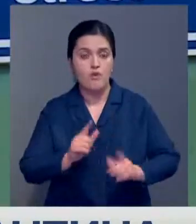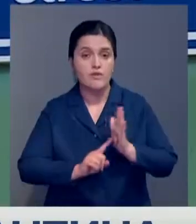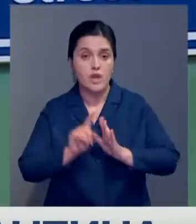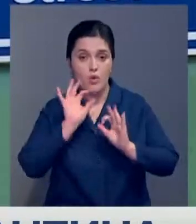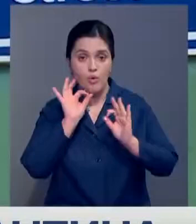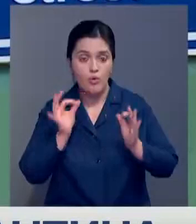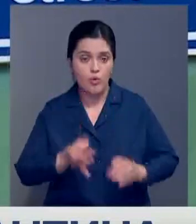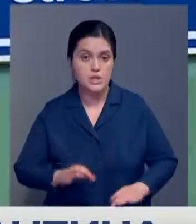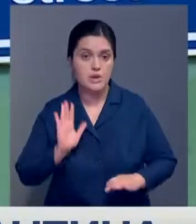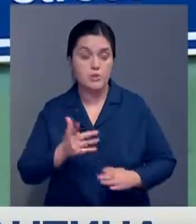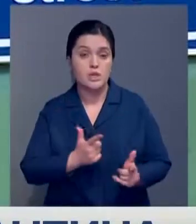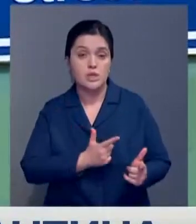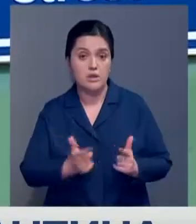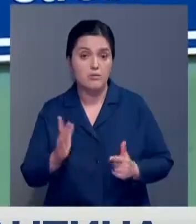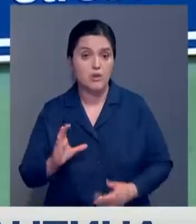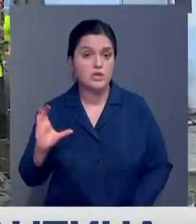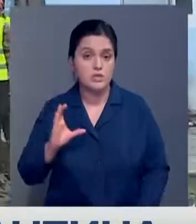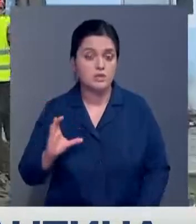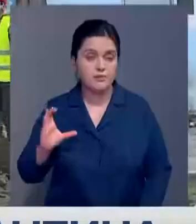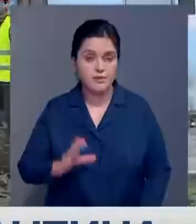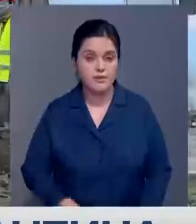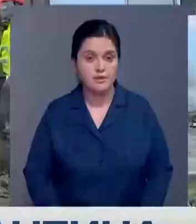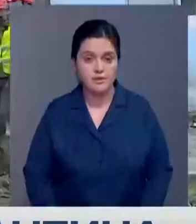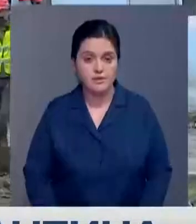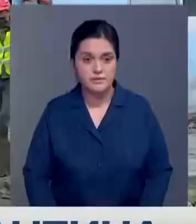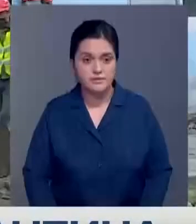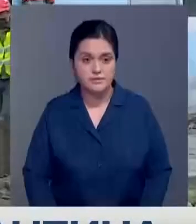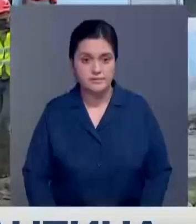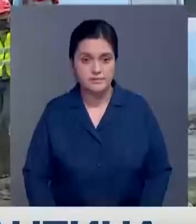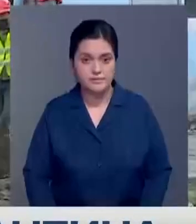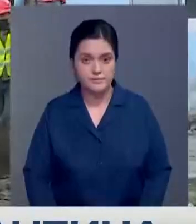Объект планируют сдать в эксплуатацию в сентябре.